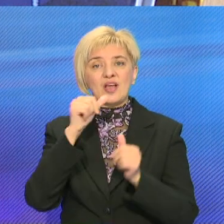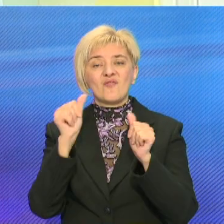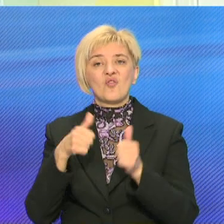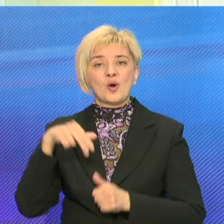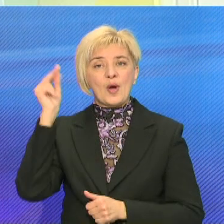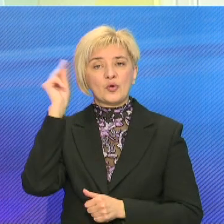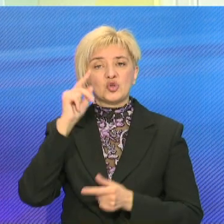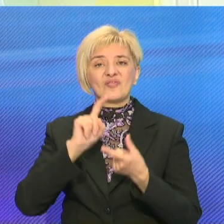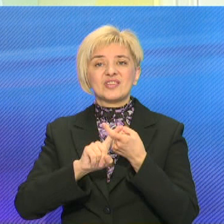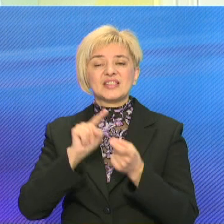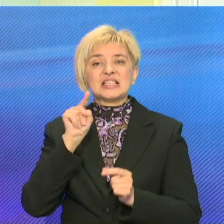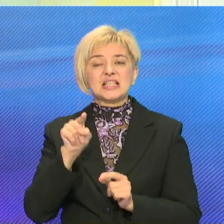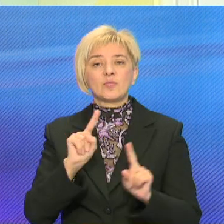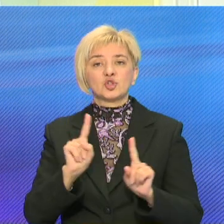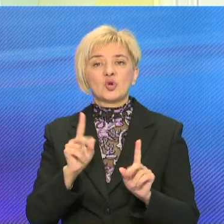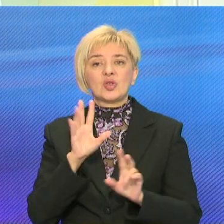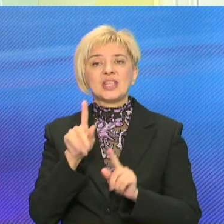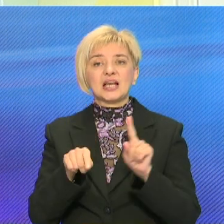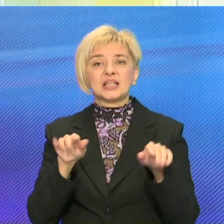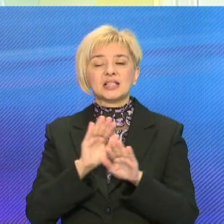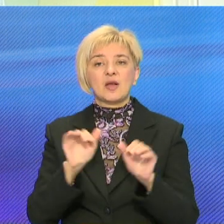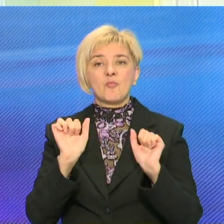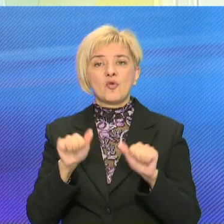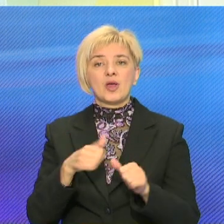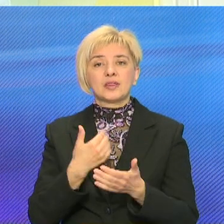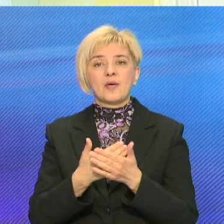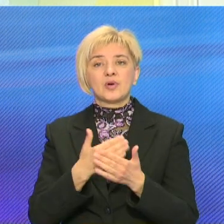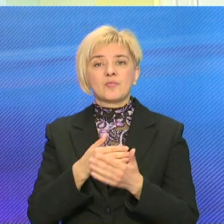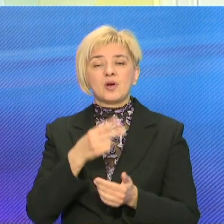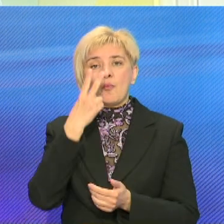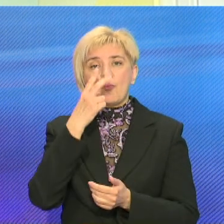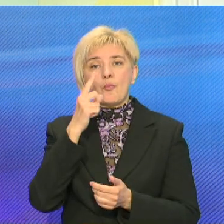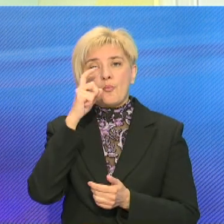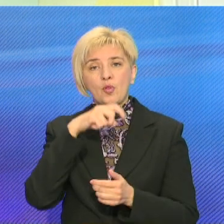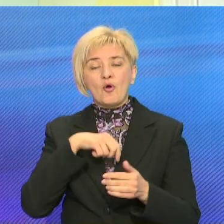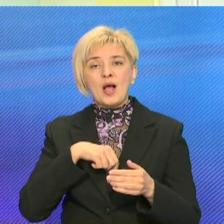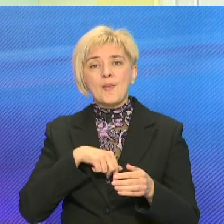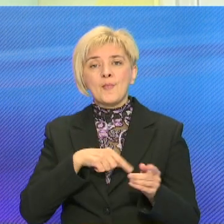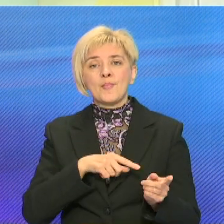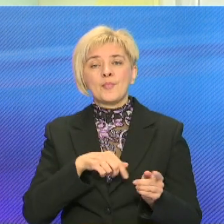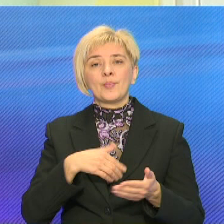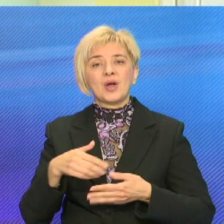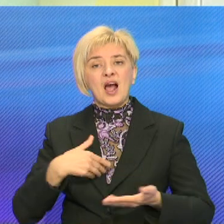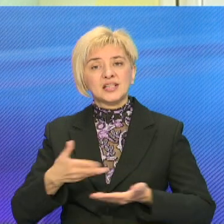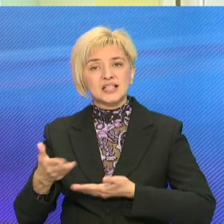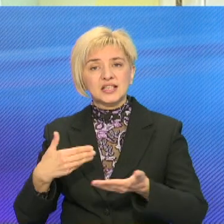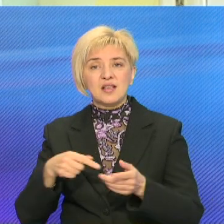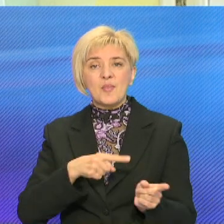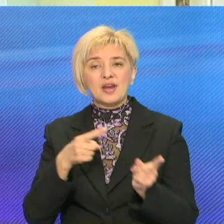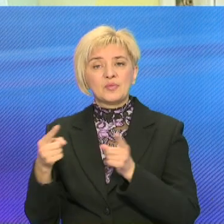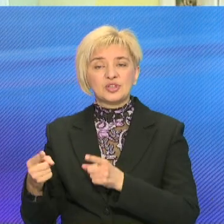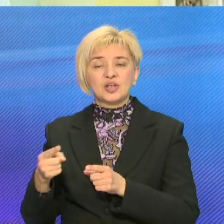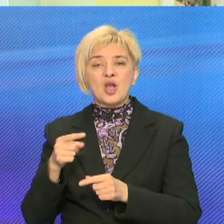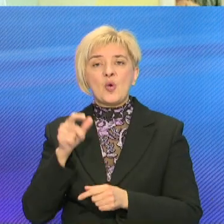учебы. В связи с тем, что некоторые детки могут, например, плохо перемещаться, плохо ходить, то есть учитель индивидуально с